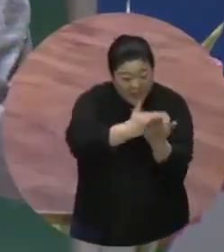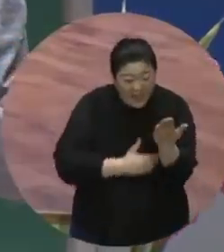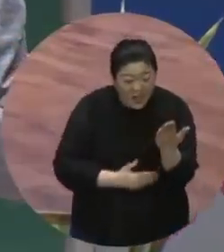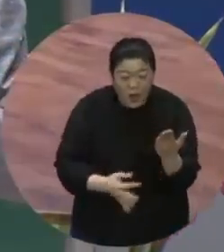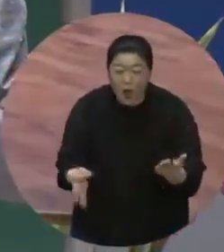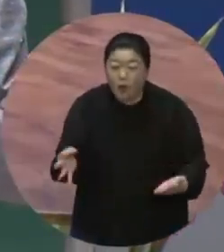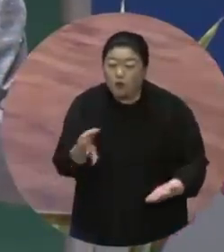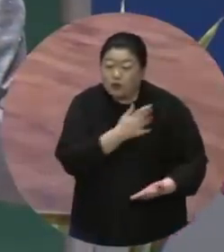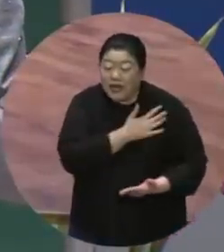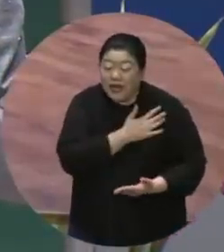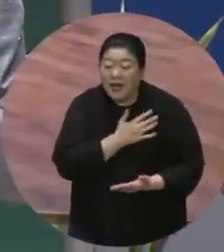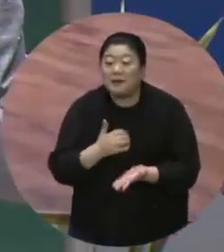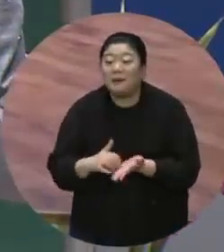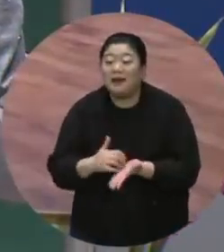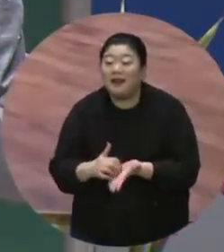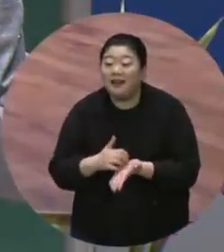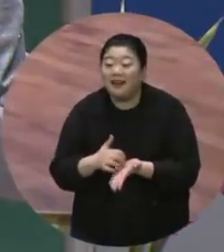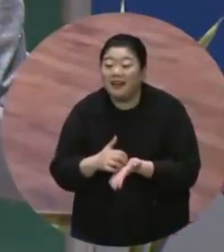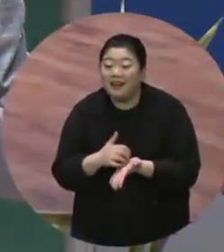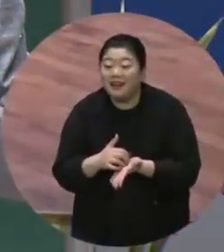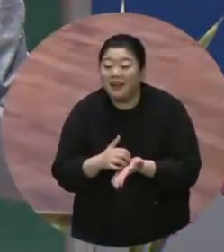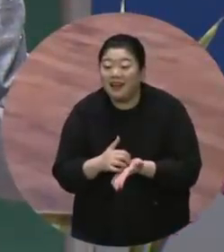한 명도 없어요.